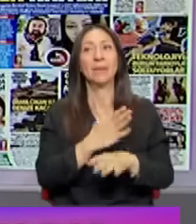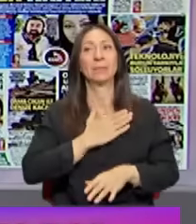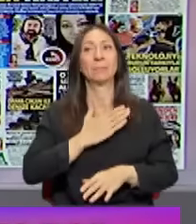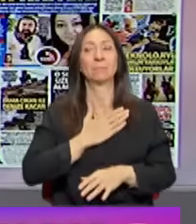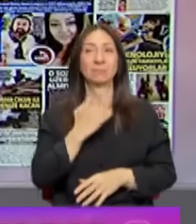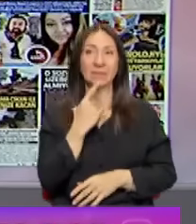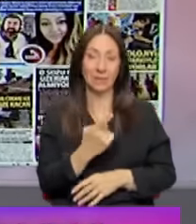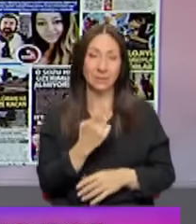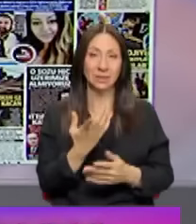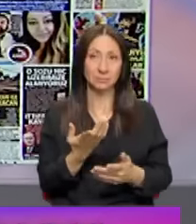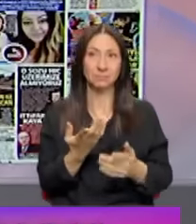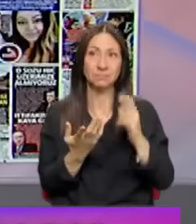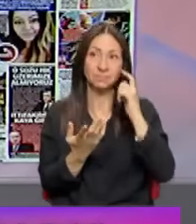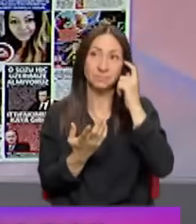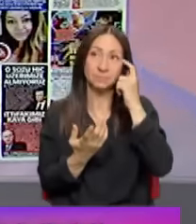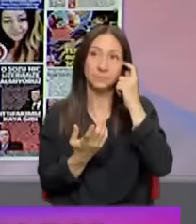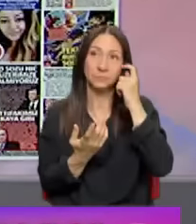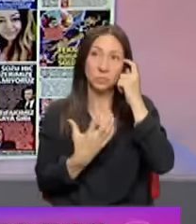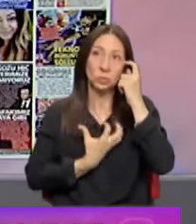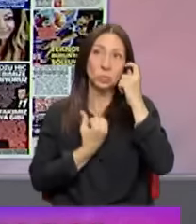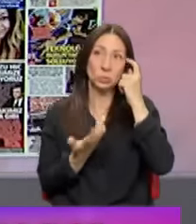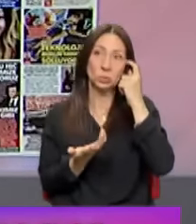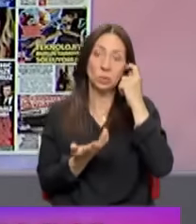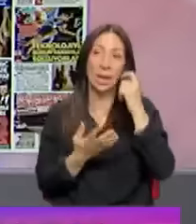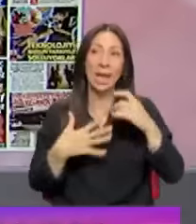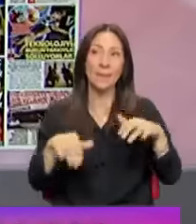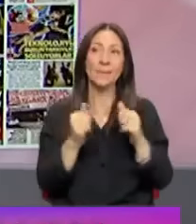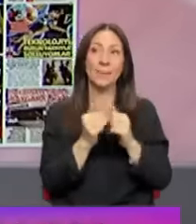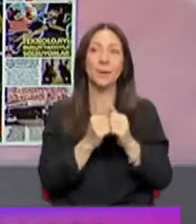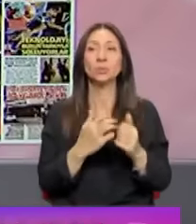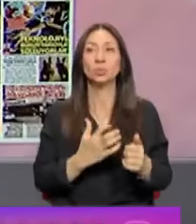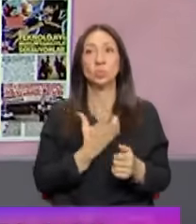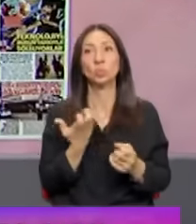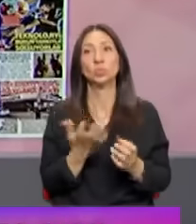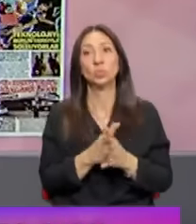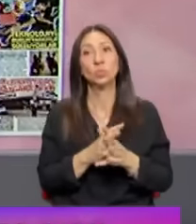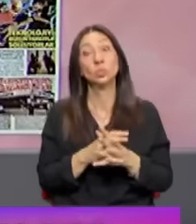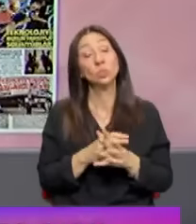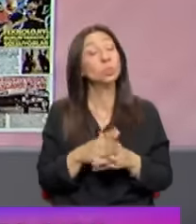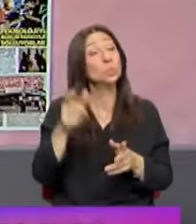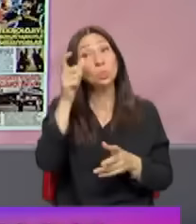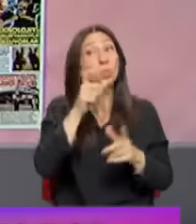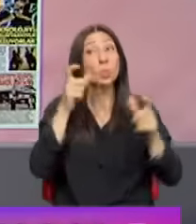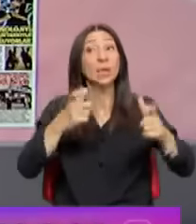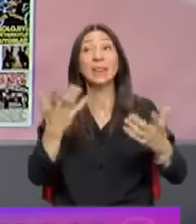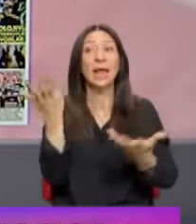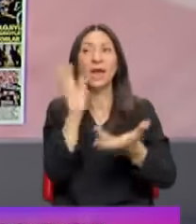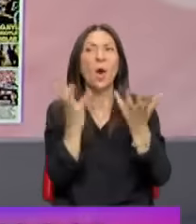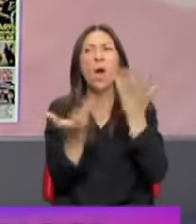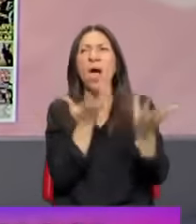için sevgili izleyenler çünkü. Üzüldük. Hep beraber üzülüyoruz. yurdun ne tarafında çıkarsa çıksın orman yangını